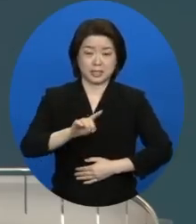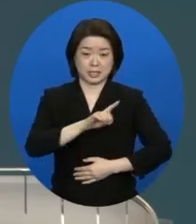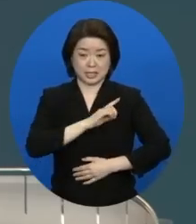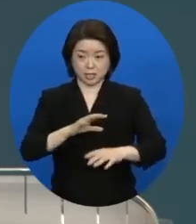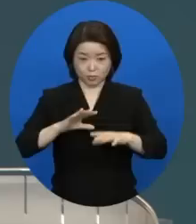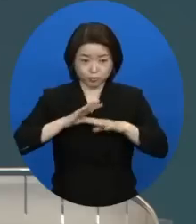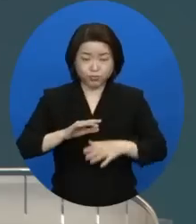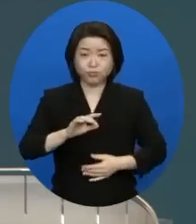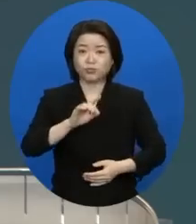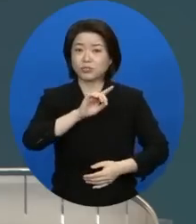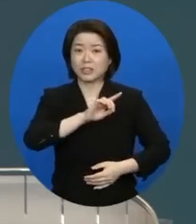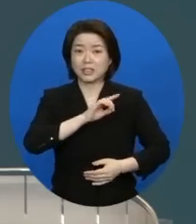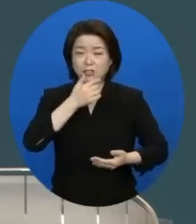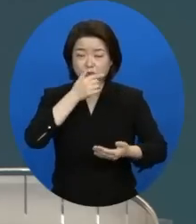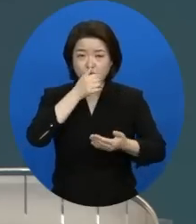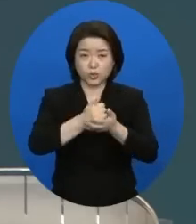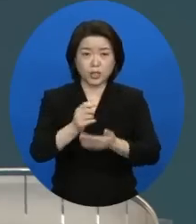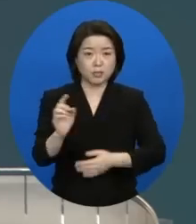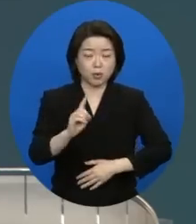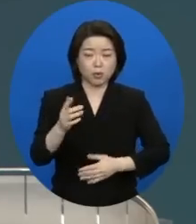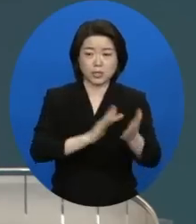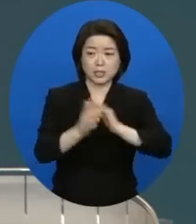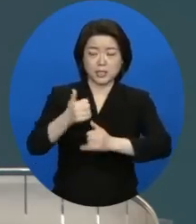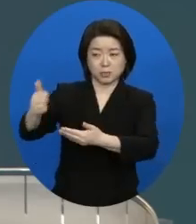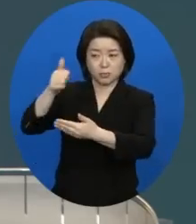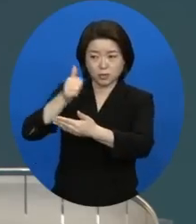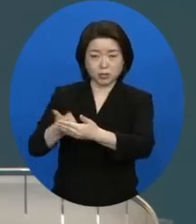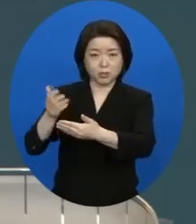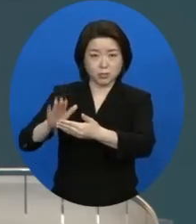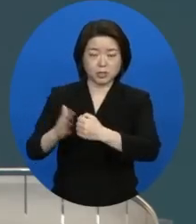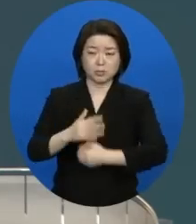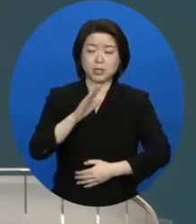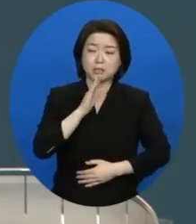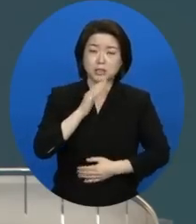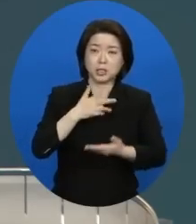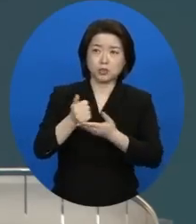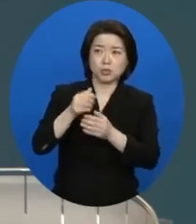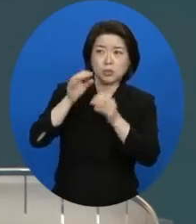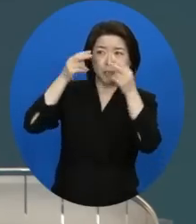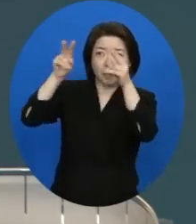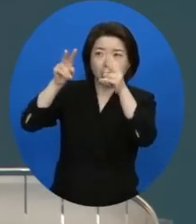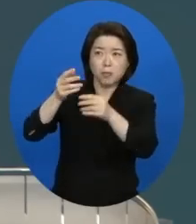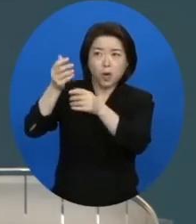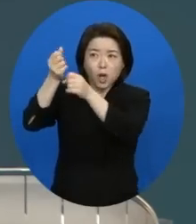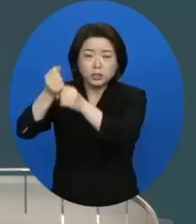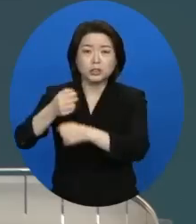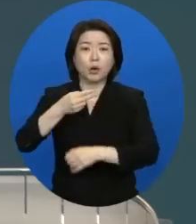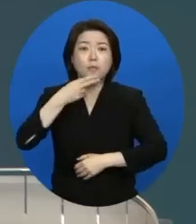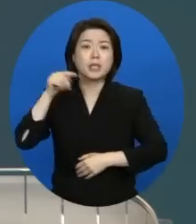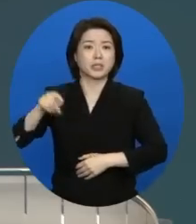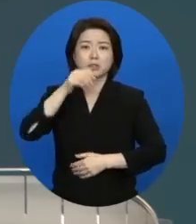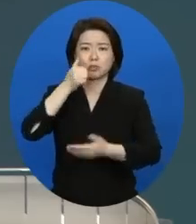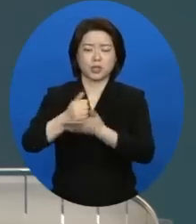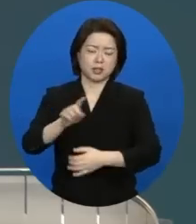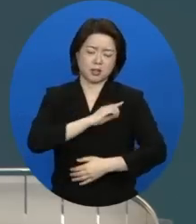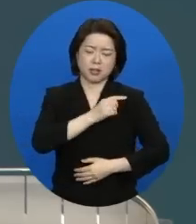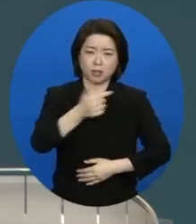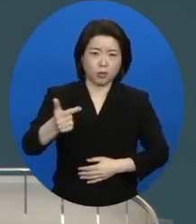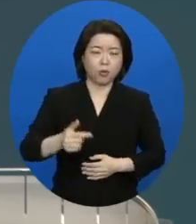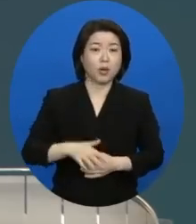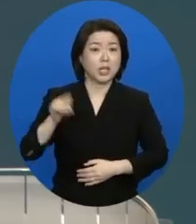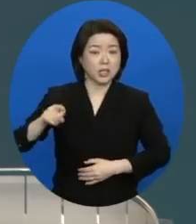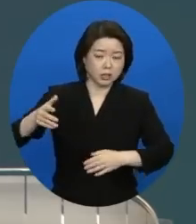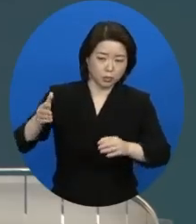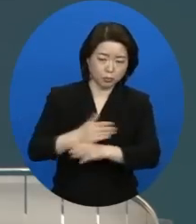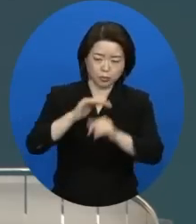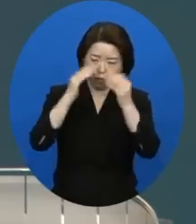무서운 죄는 예수님을 영접하고도 실제로 주님을 바라보지도 의지하지도 않는 죄예요. 여기서부터